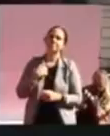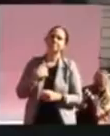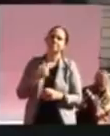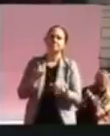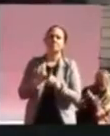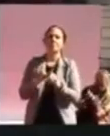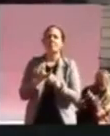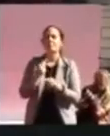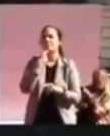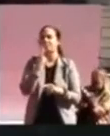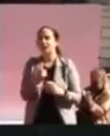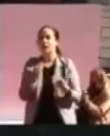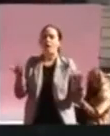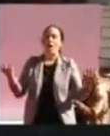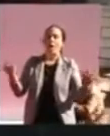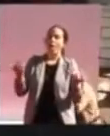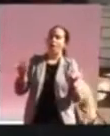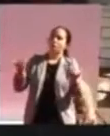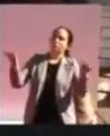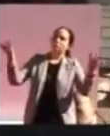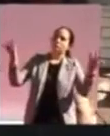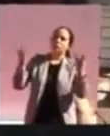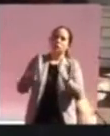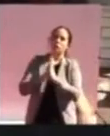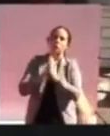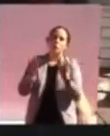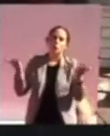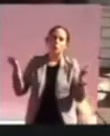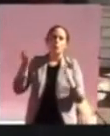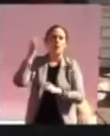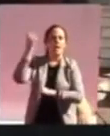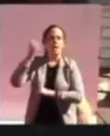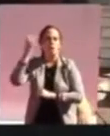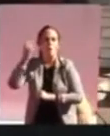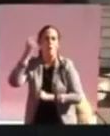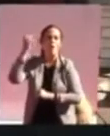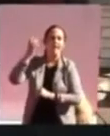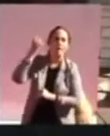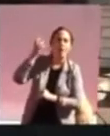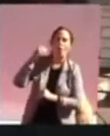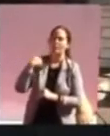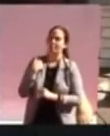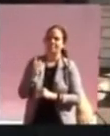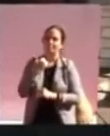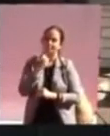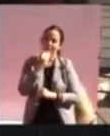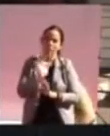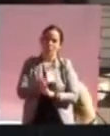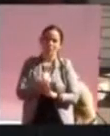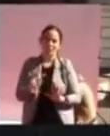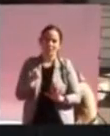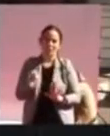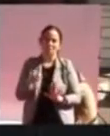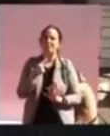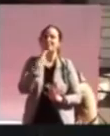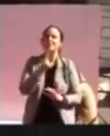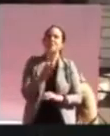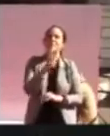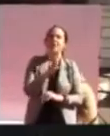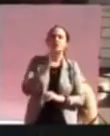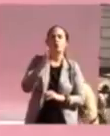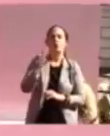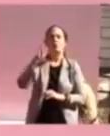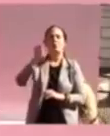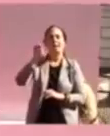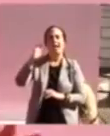eroi per me ascoltare queste parole musica diceva bertolt brecht beati popoli che non